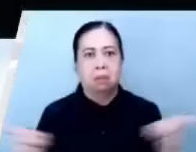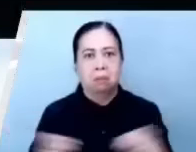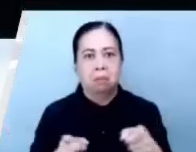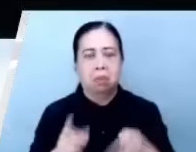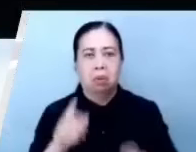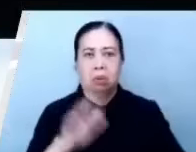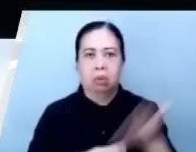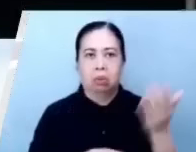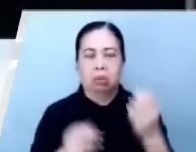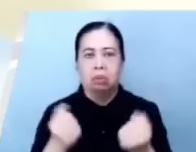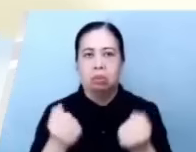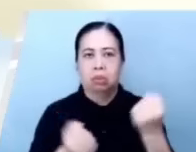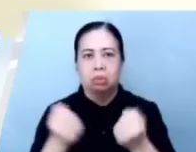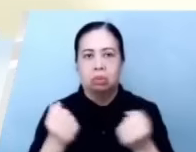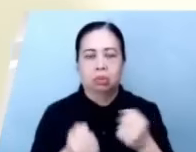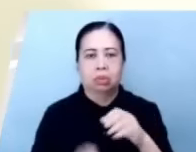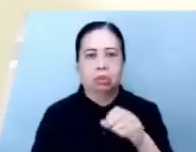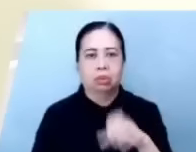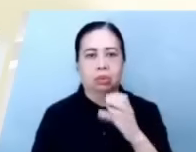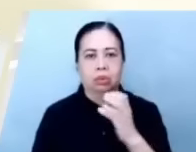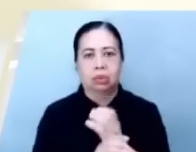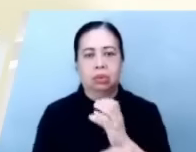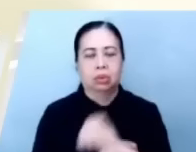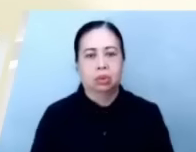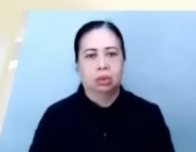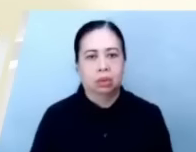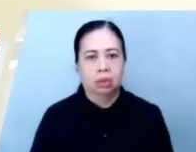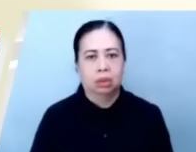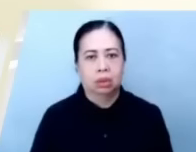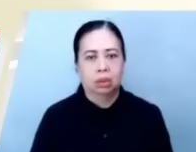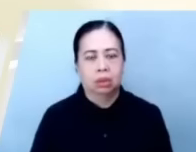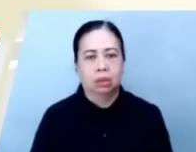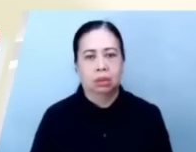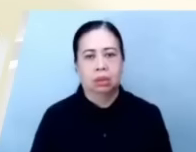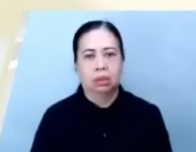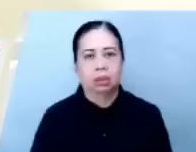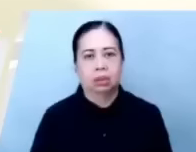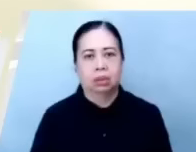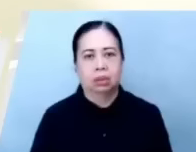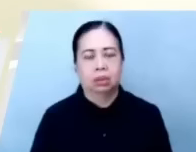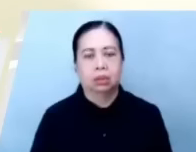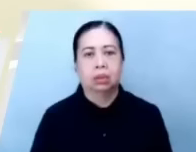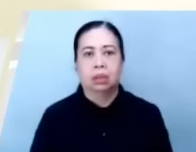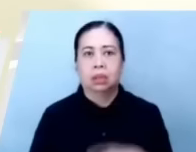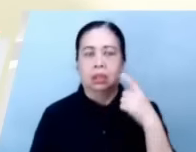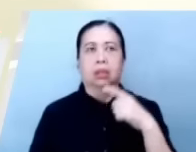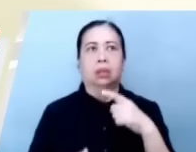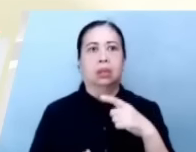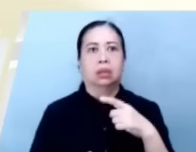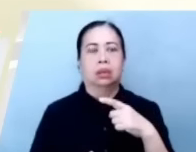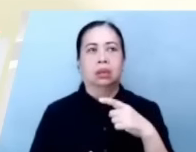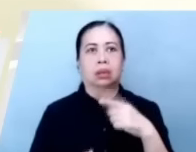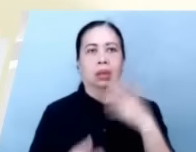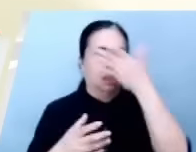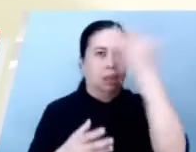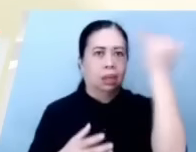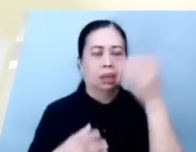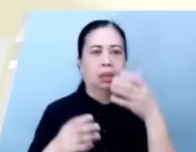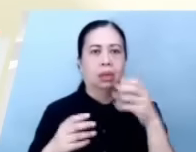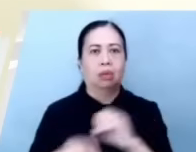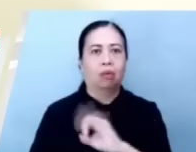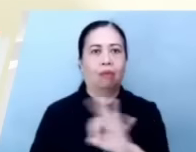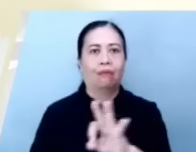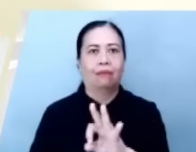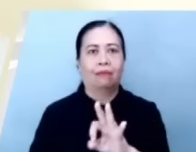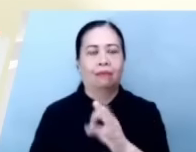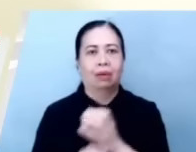SUV and then naalala lang itong driver na yung isang daughter na oh nakalimutan ko palang inoff yung ano and then